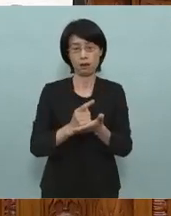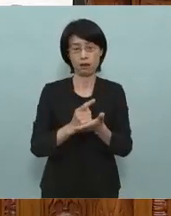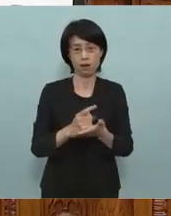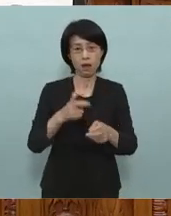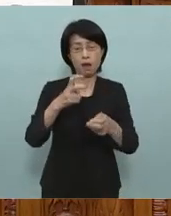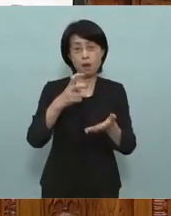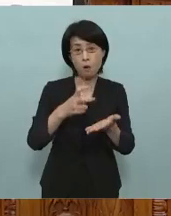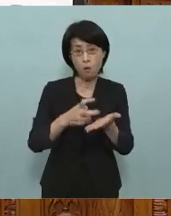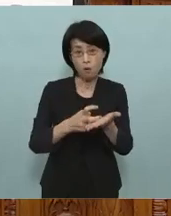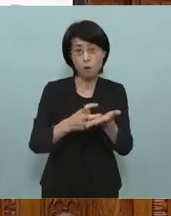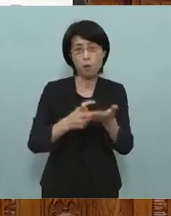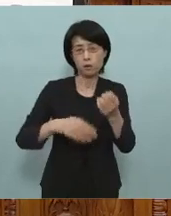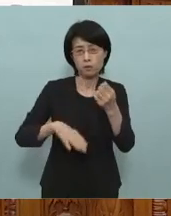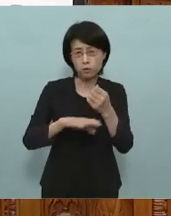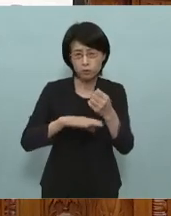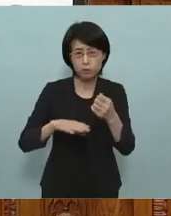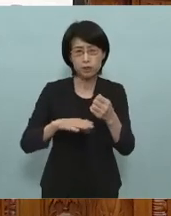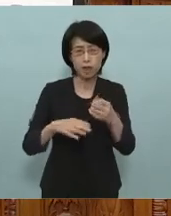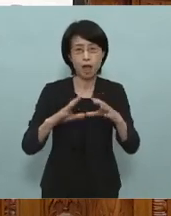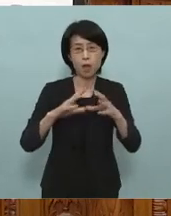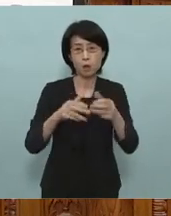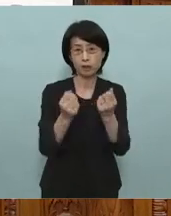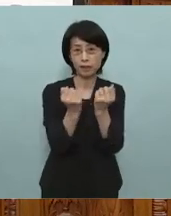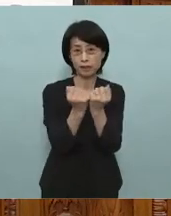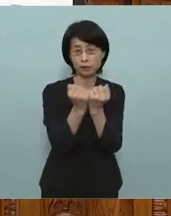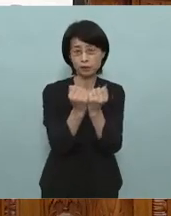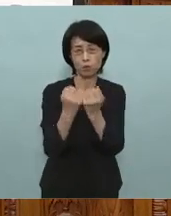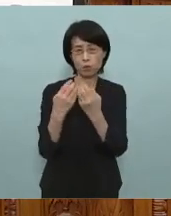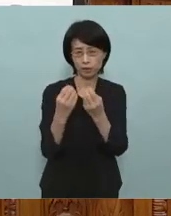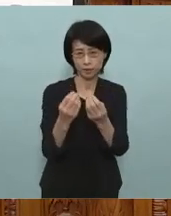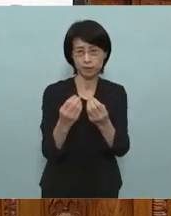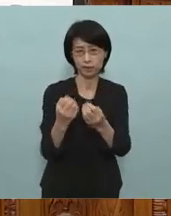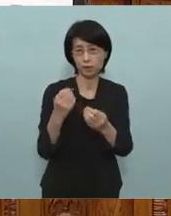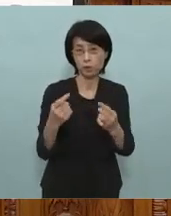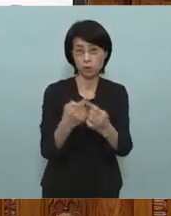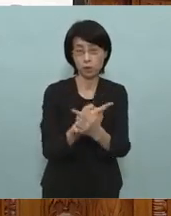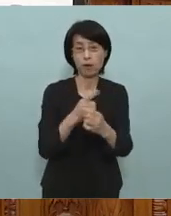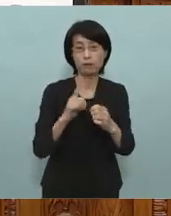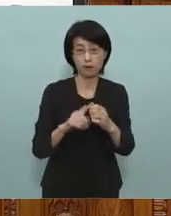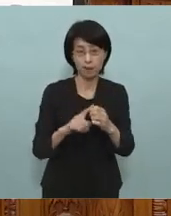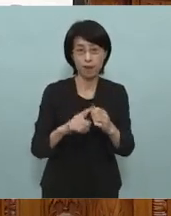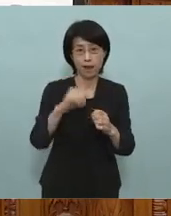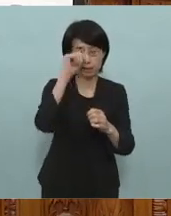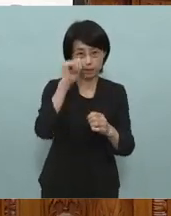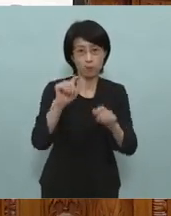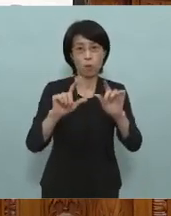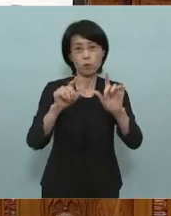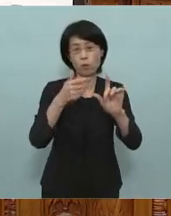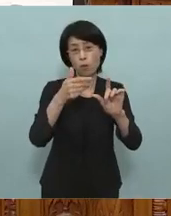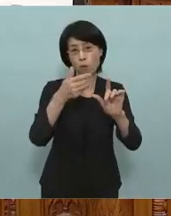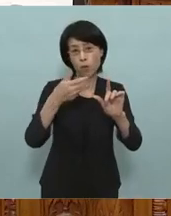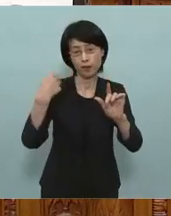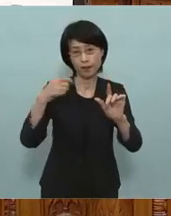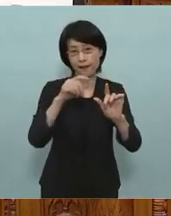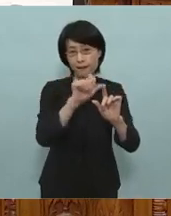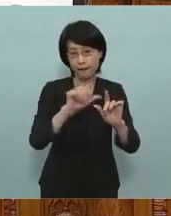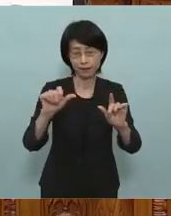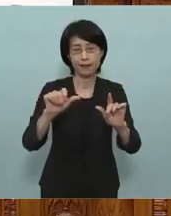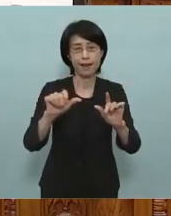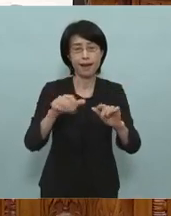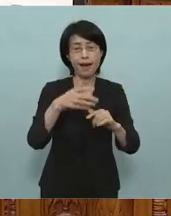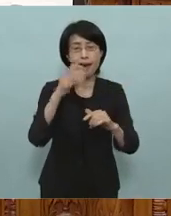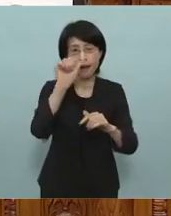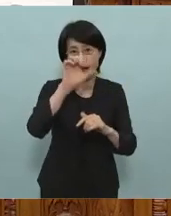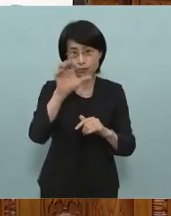支配に基づく国際秩序の維持強化をインドや東南アジアアフリカ中南米など